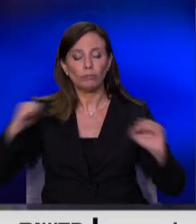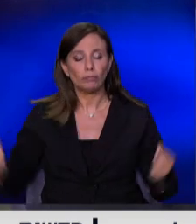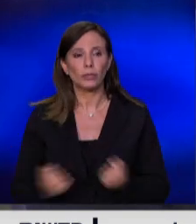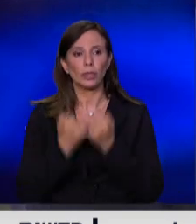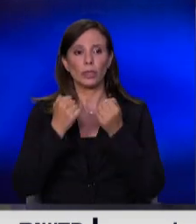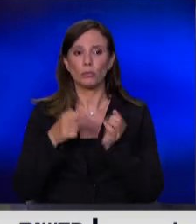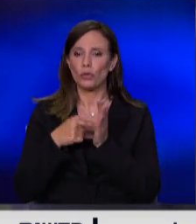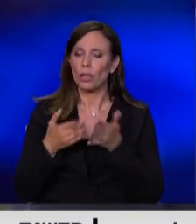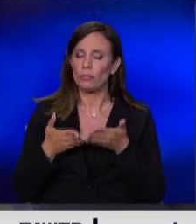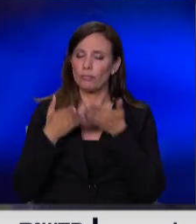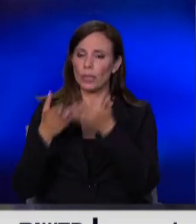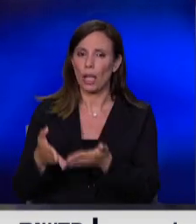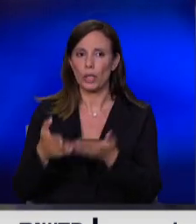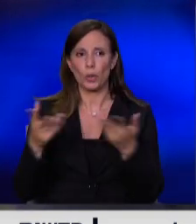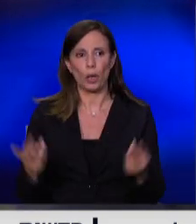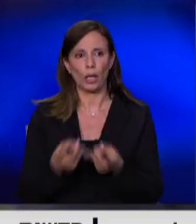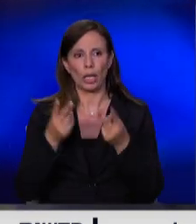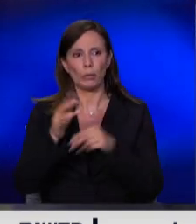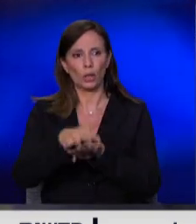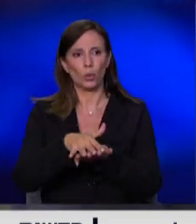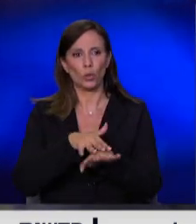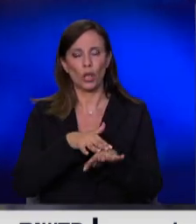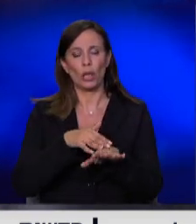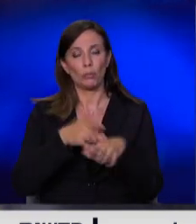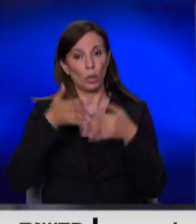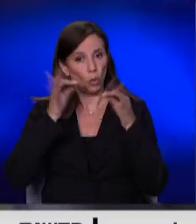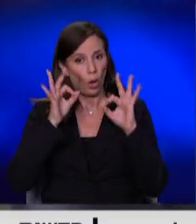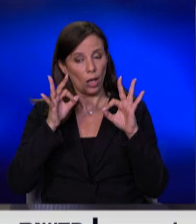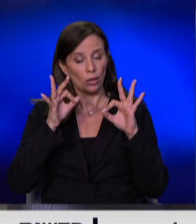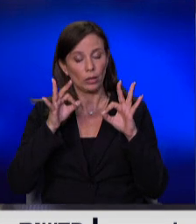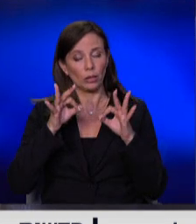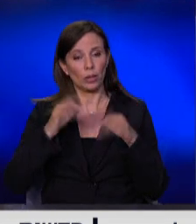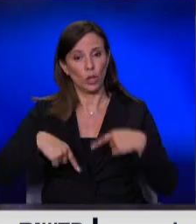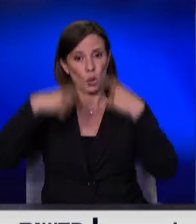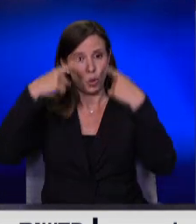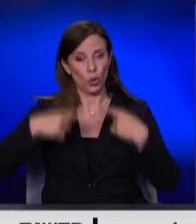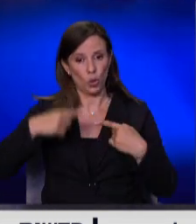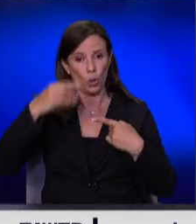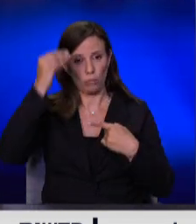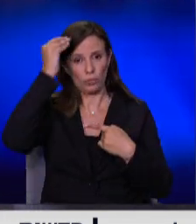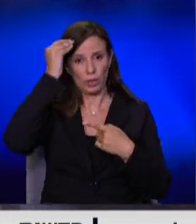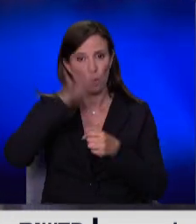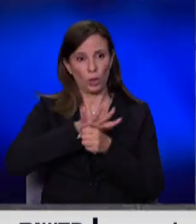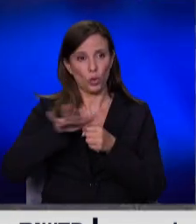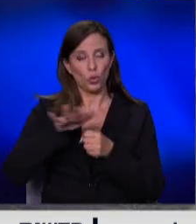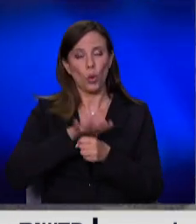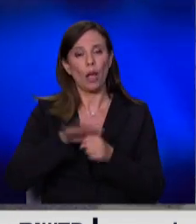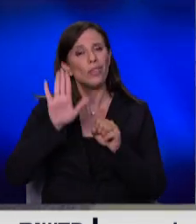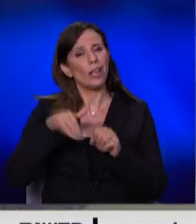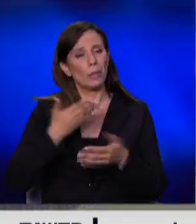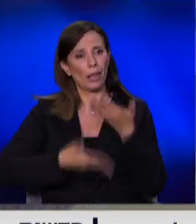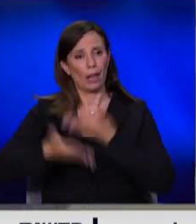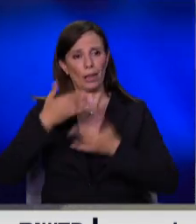מנת להקל עליהם גם את את התחושה, במיוחד כשאנחנו ערב יום השואה, וגם את הקליטה.